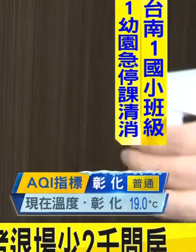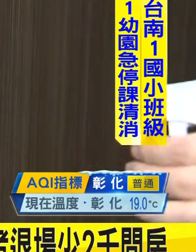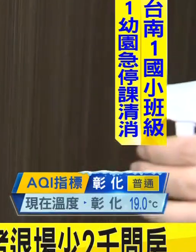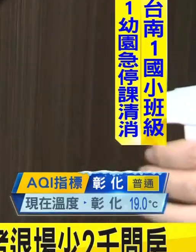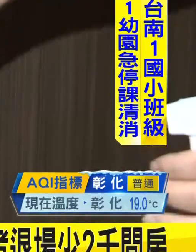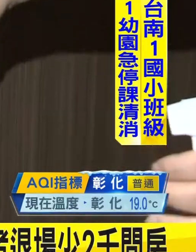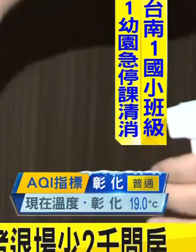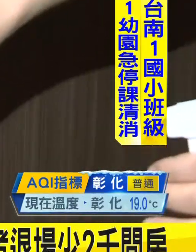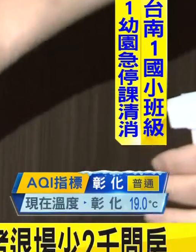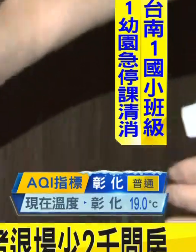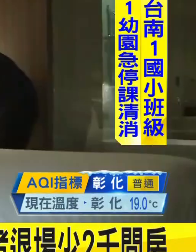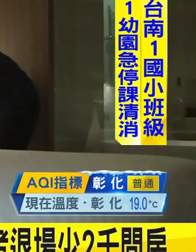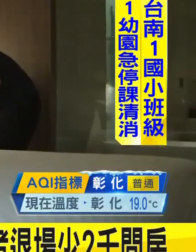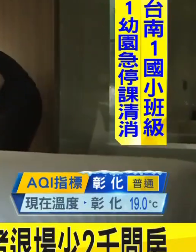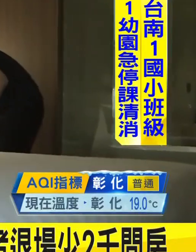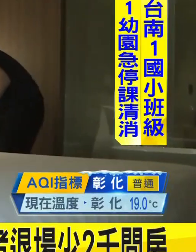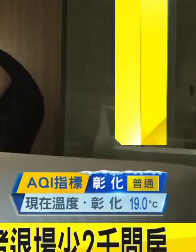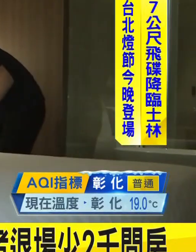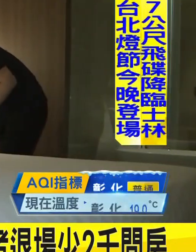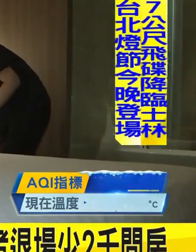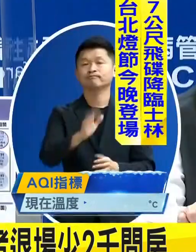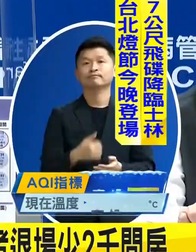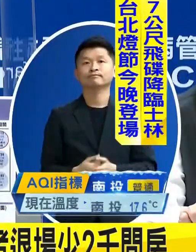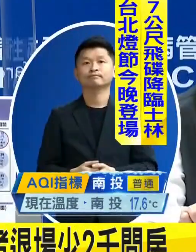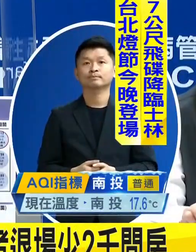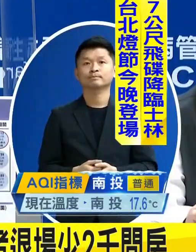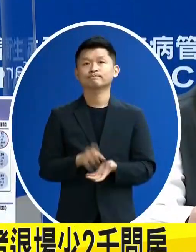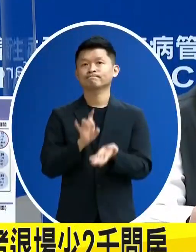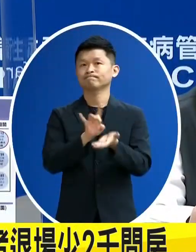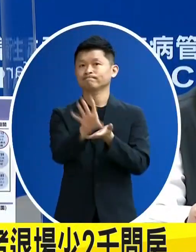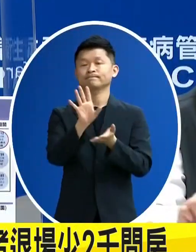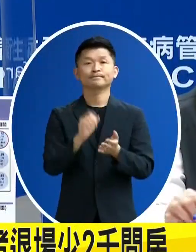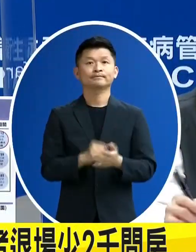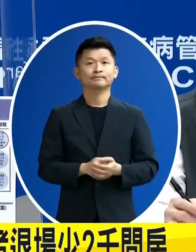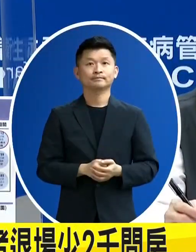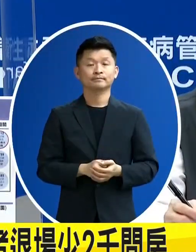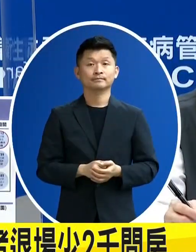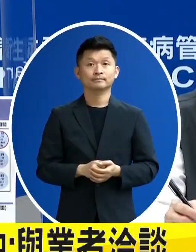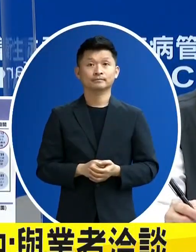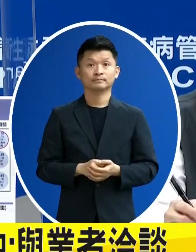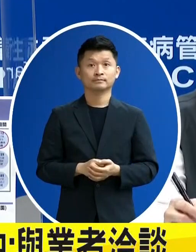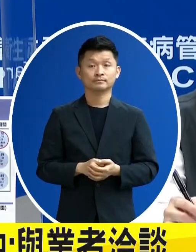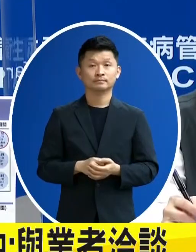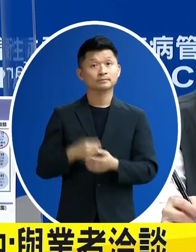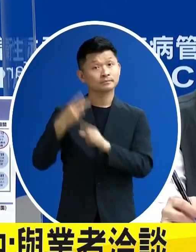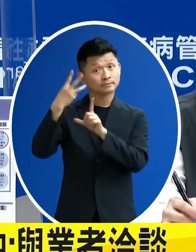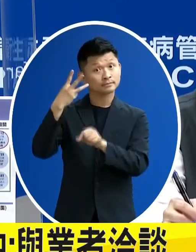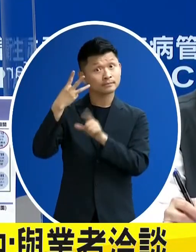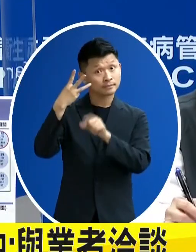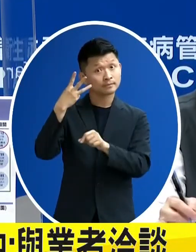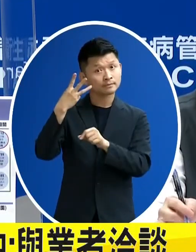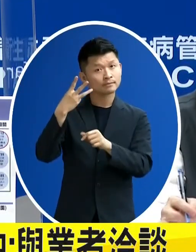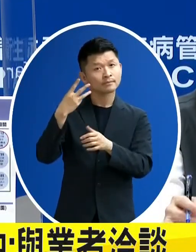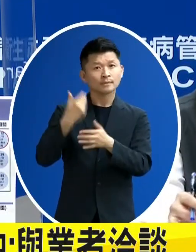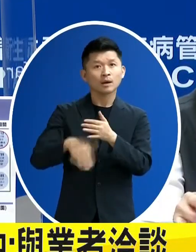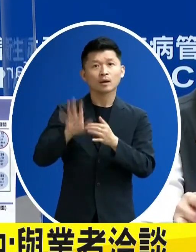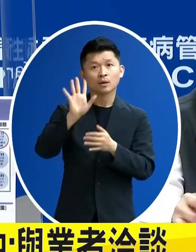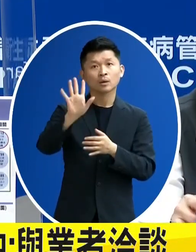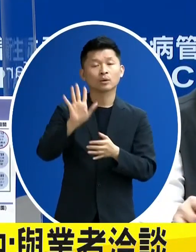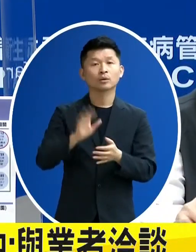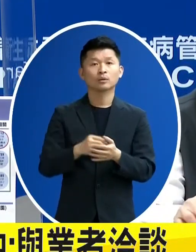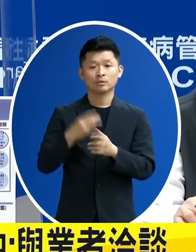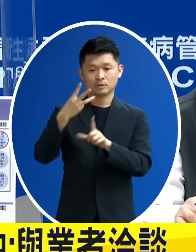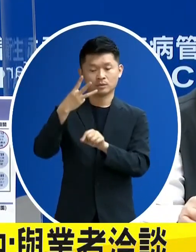临不足问题？指挥中心也亲上火线回应。 好，那至于整体的一个量呢？好像三月还有一部分，然后